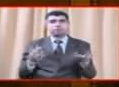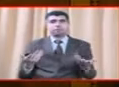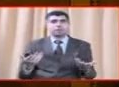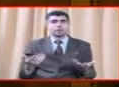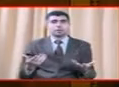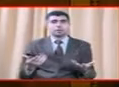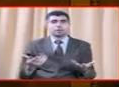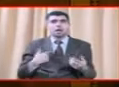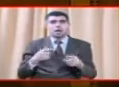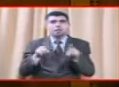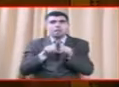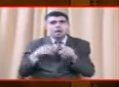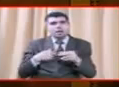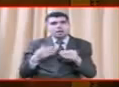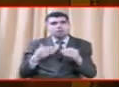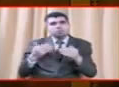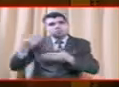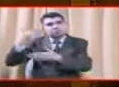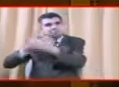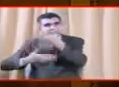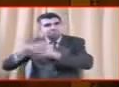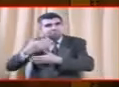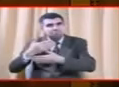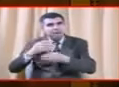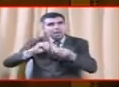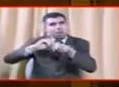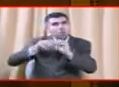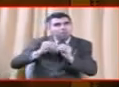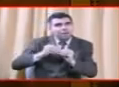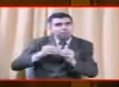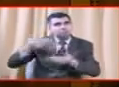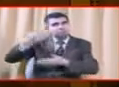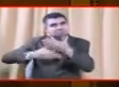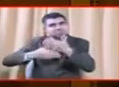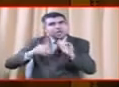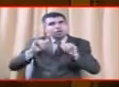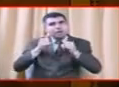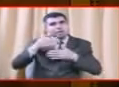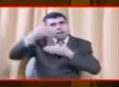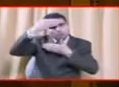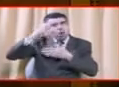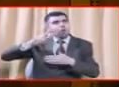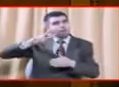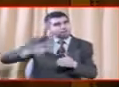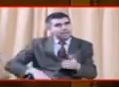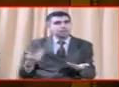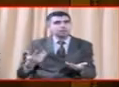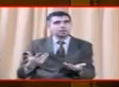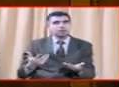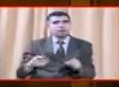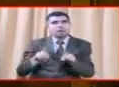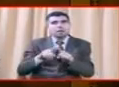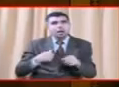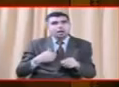واختلقنا أزمة. المغرب ما عنده ما يدير، حنا جالسين ما عندنا خدمة ما